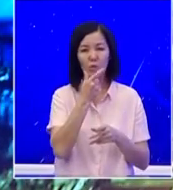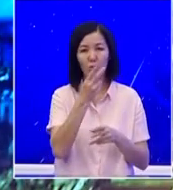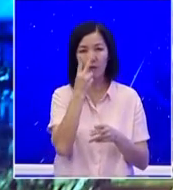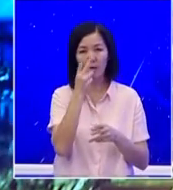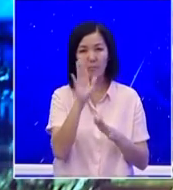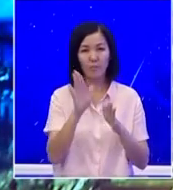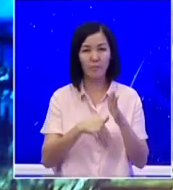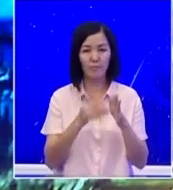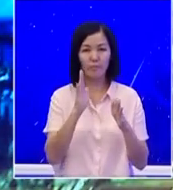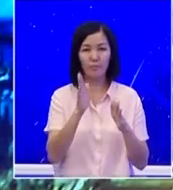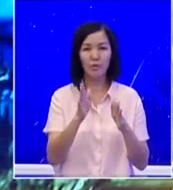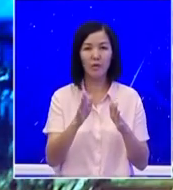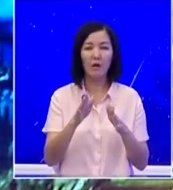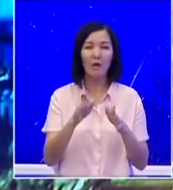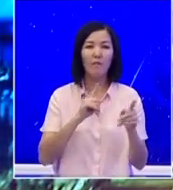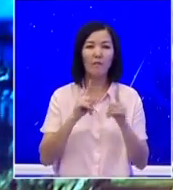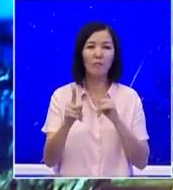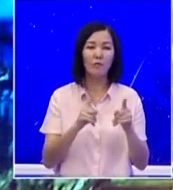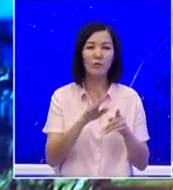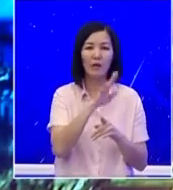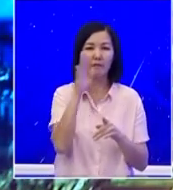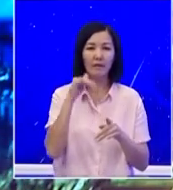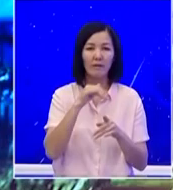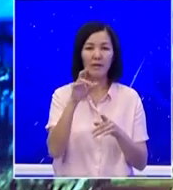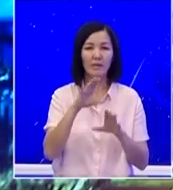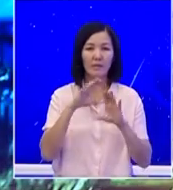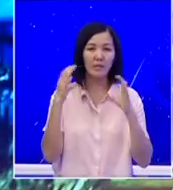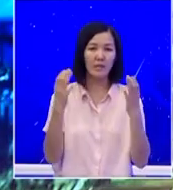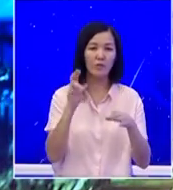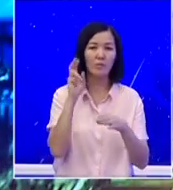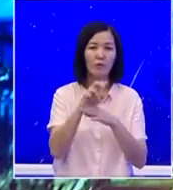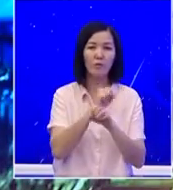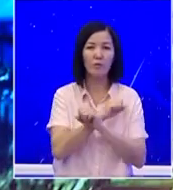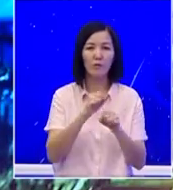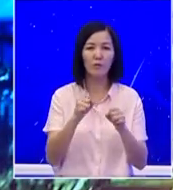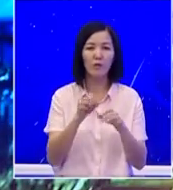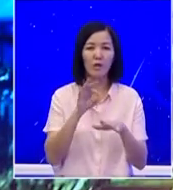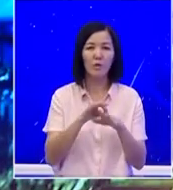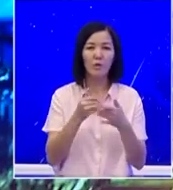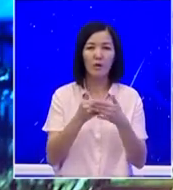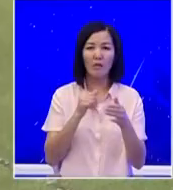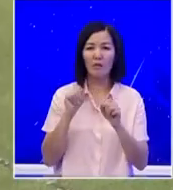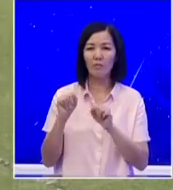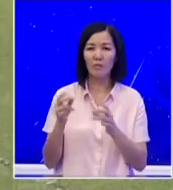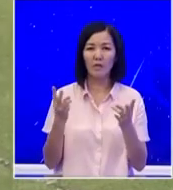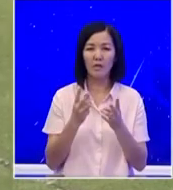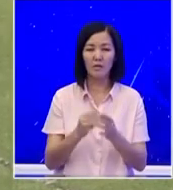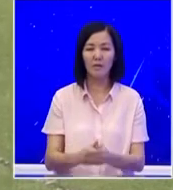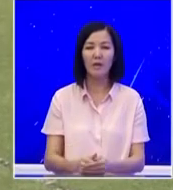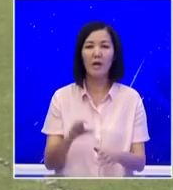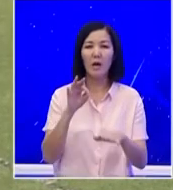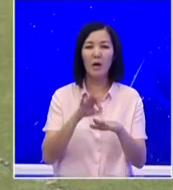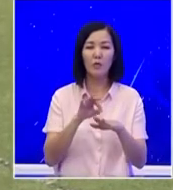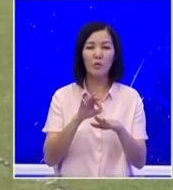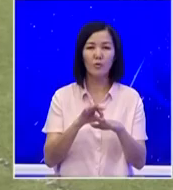Тіпті футболшылардың атаналарына да спорт алаңына кіруге рұқсат жоқ. Басты талап індеттің алдын алу. Индеттің алдында